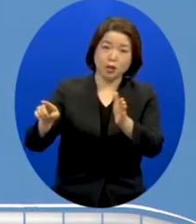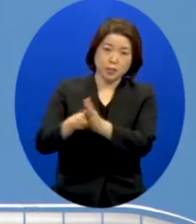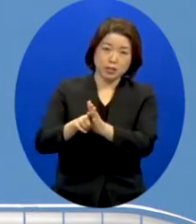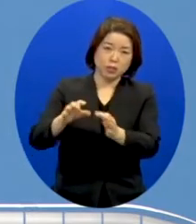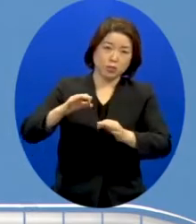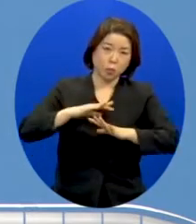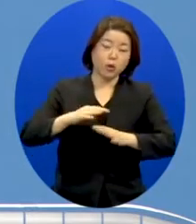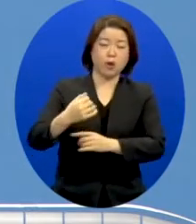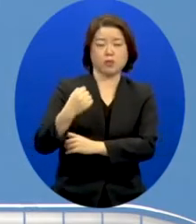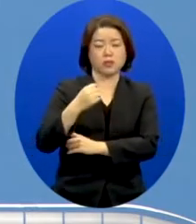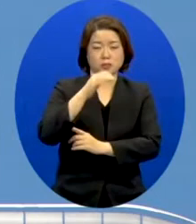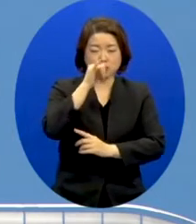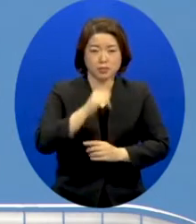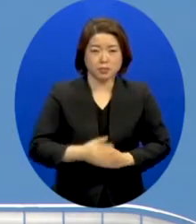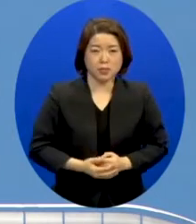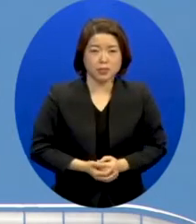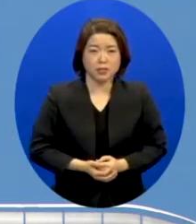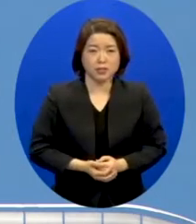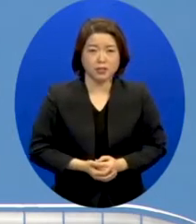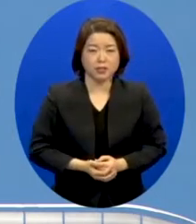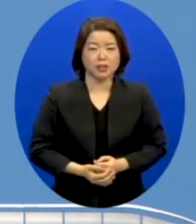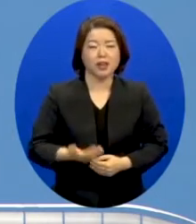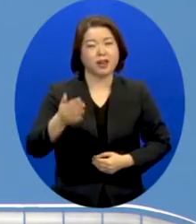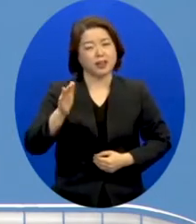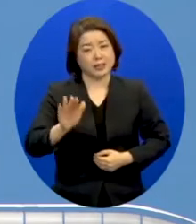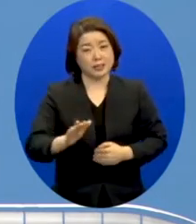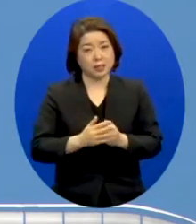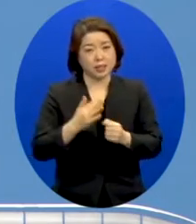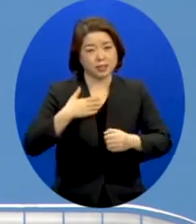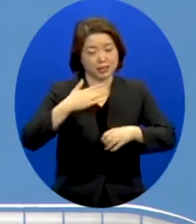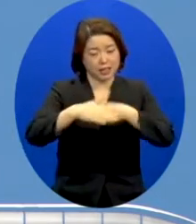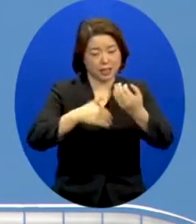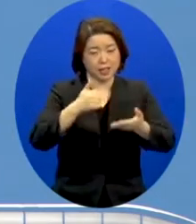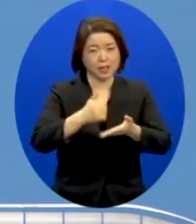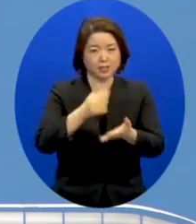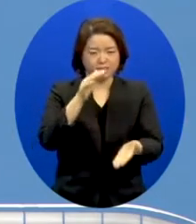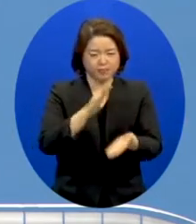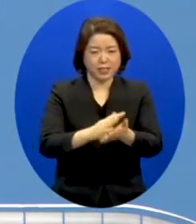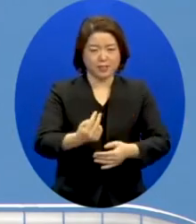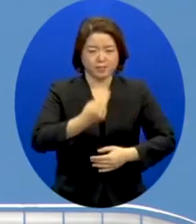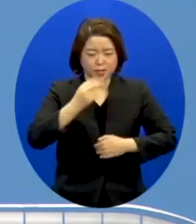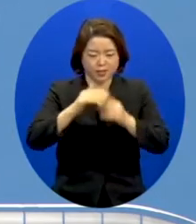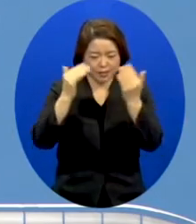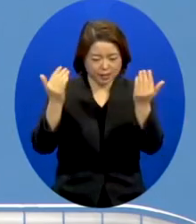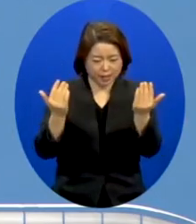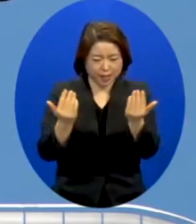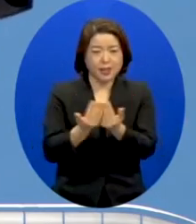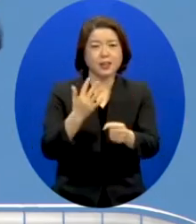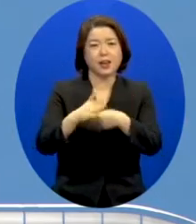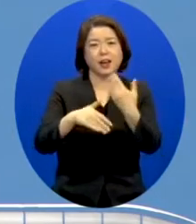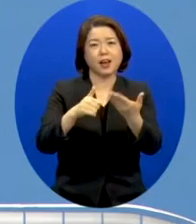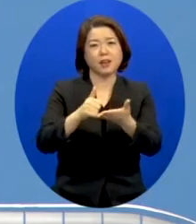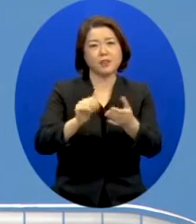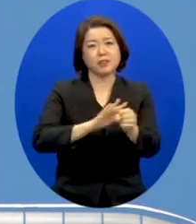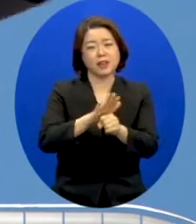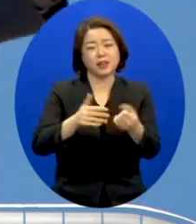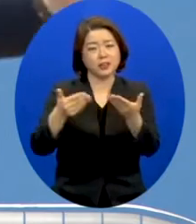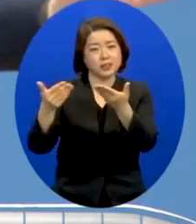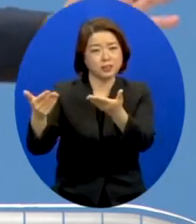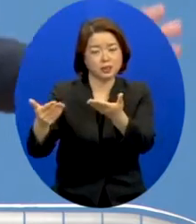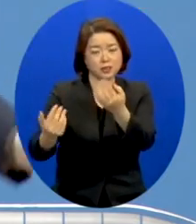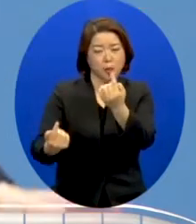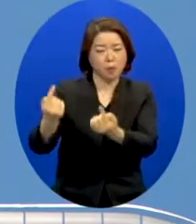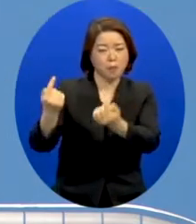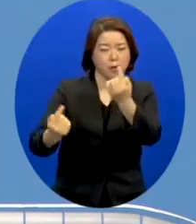이에요 그러나 내가 하나님을 뜨겁게 사랑하게 목숨을 다하여 하나님을 사랑하게 되는 것은 비교할 수